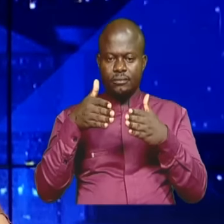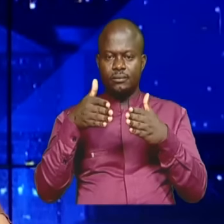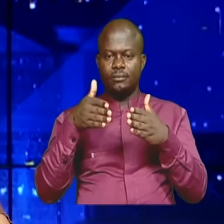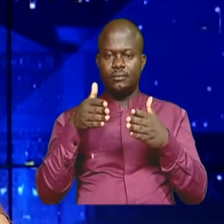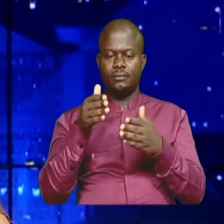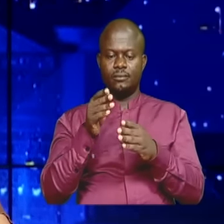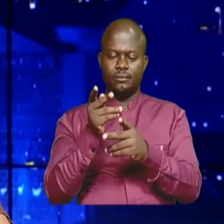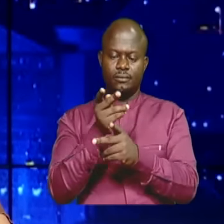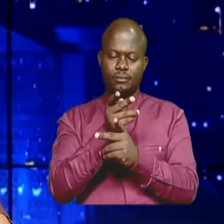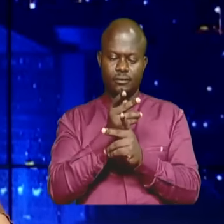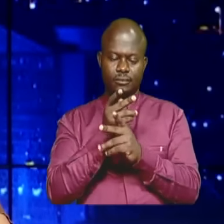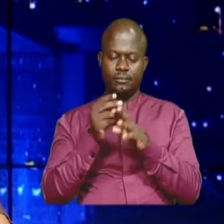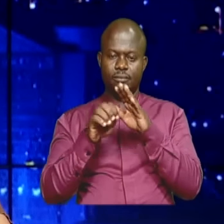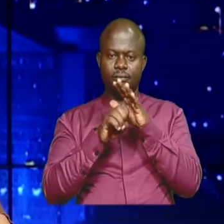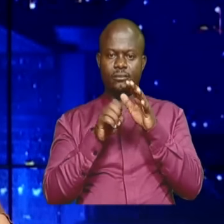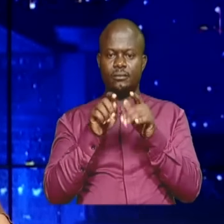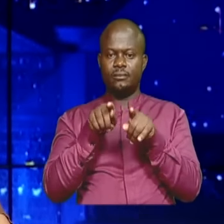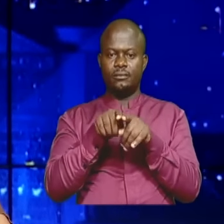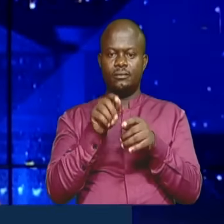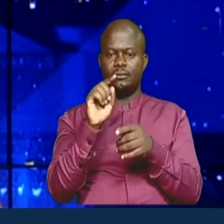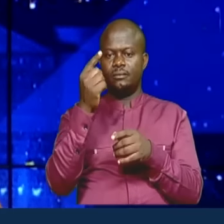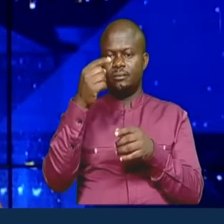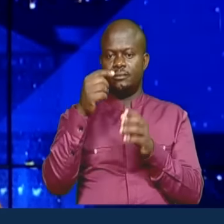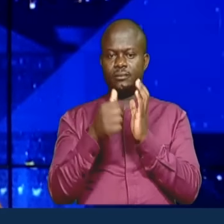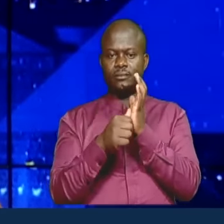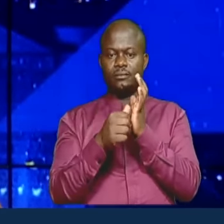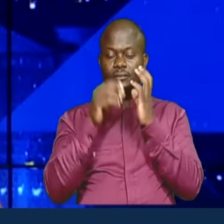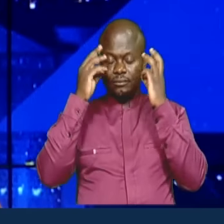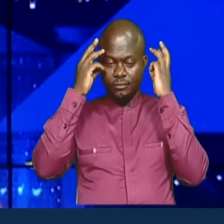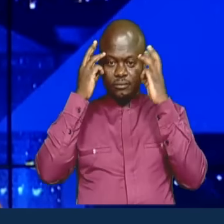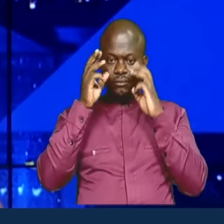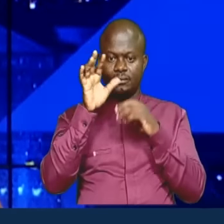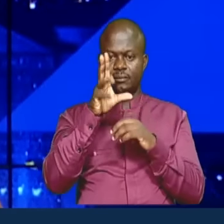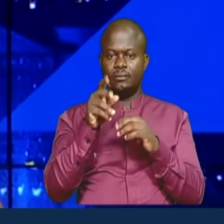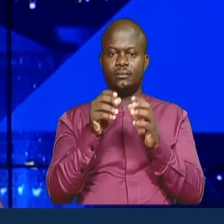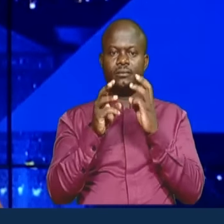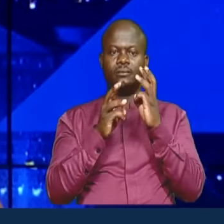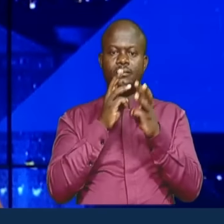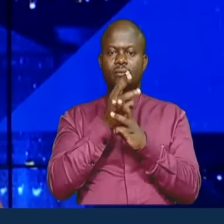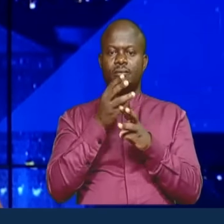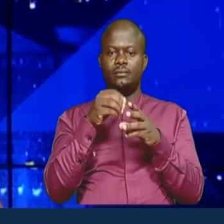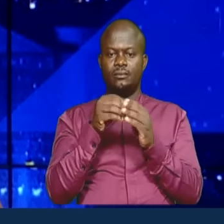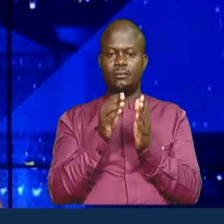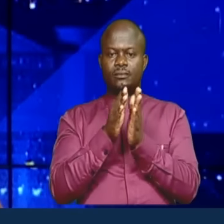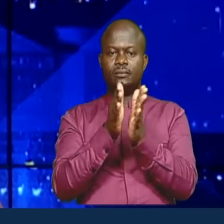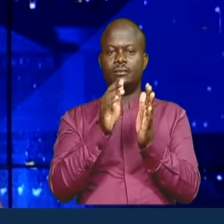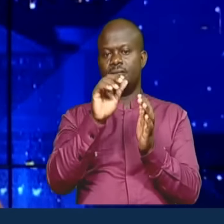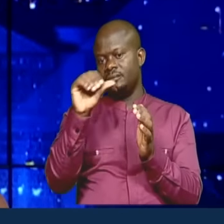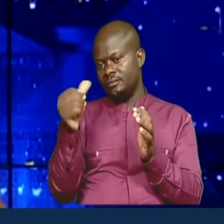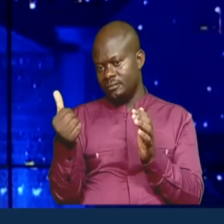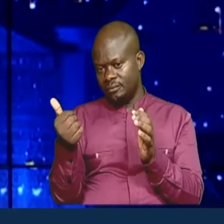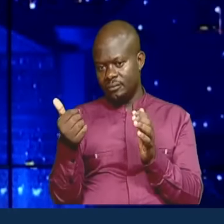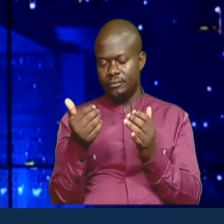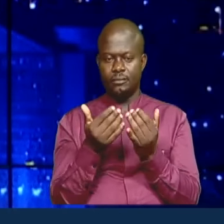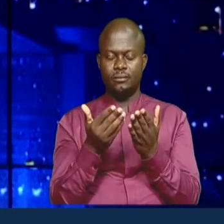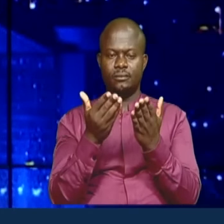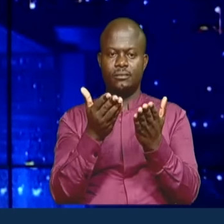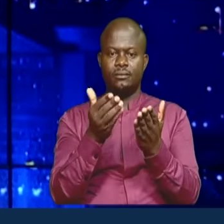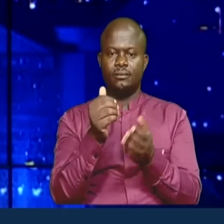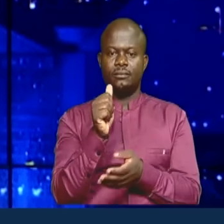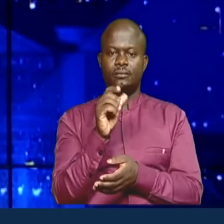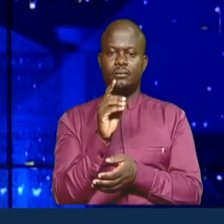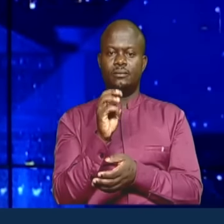ibidukikije nka kimwe mu bibazo bihangayikishije umugabane wa Afrika ndetse n'isi muri rusange. Ibindi kuri inkuru reka tubigezweho na